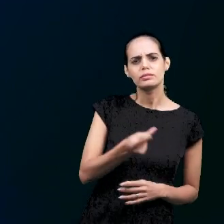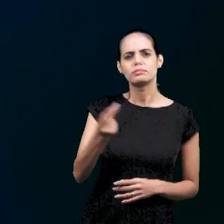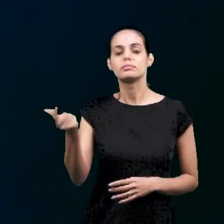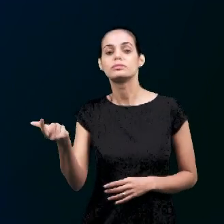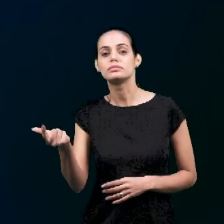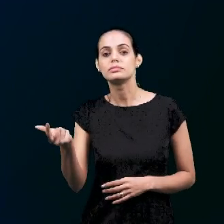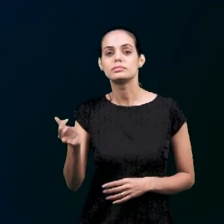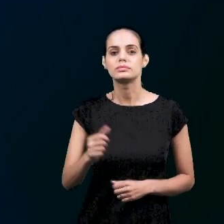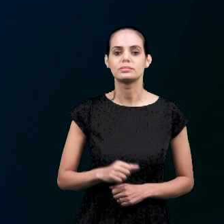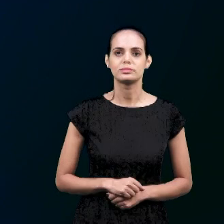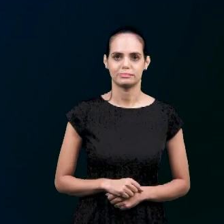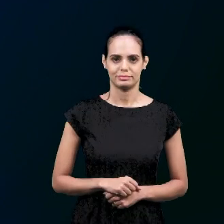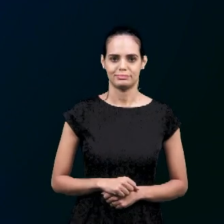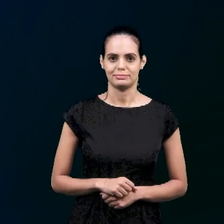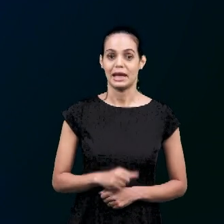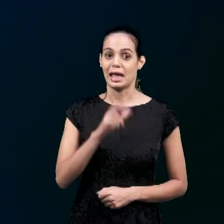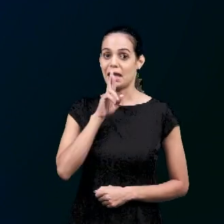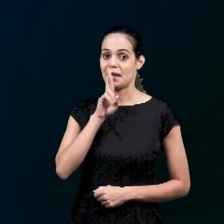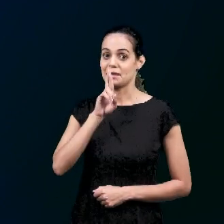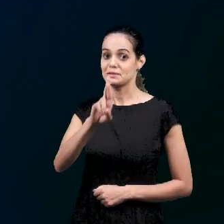De quelle ville partait Jésus?